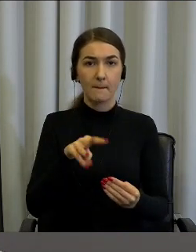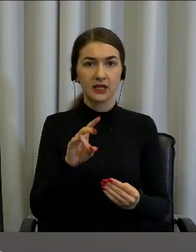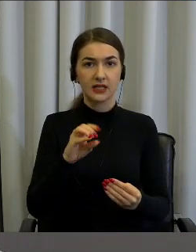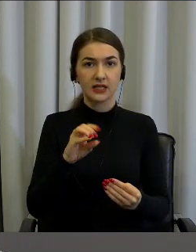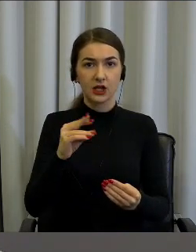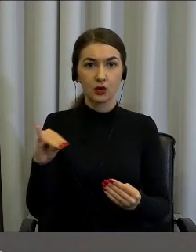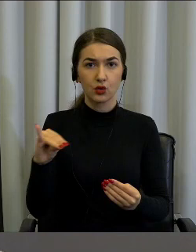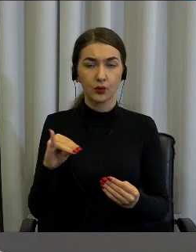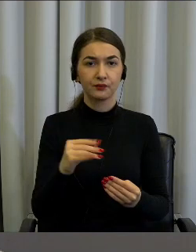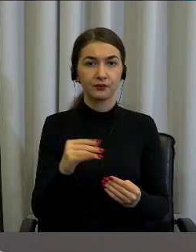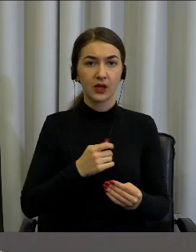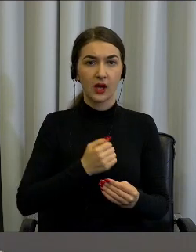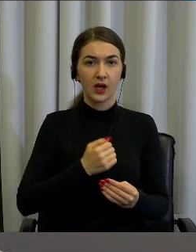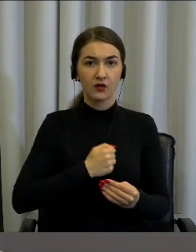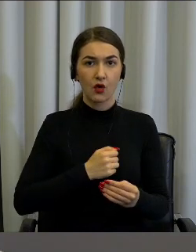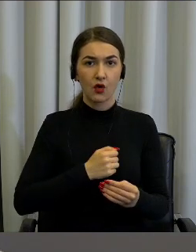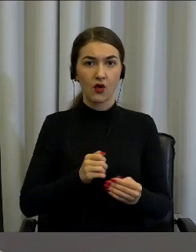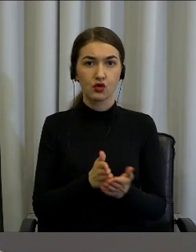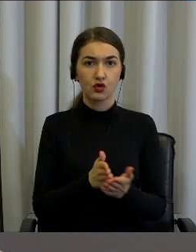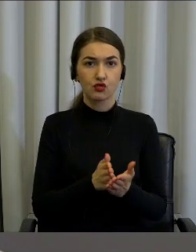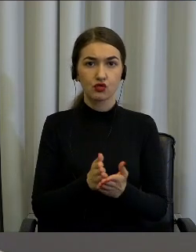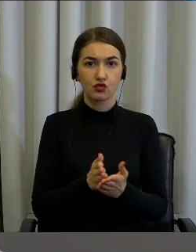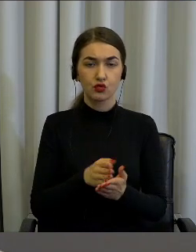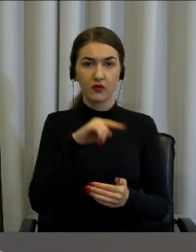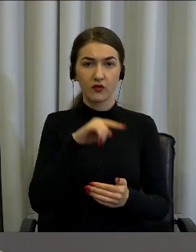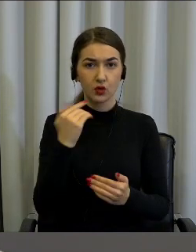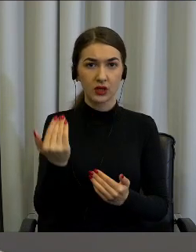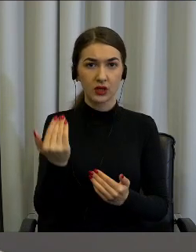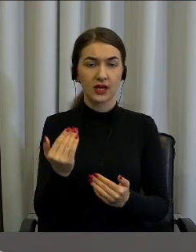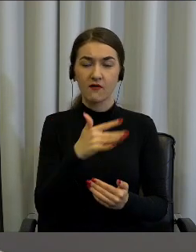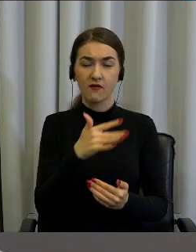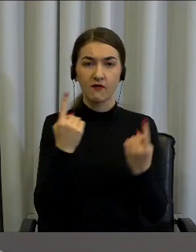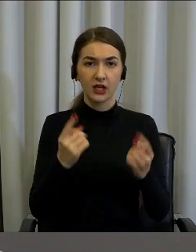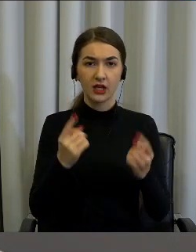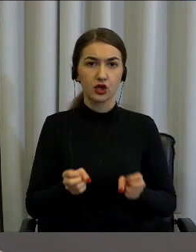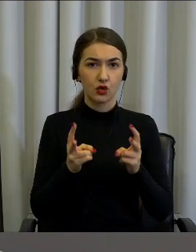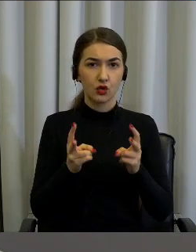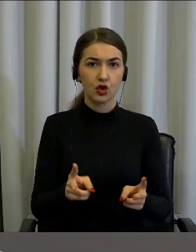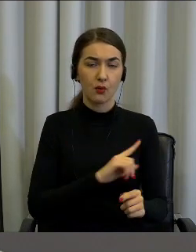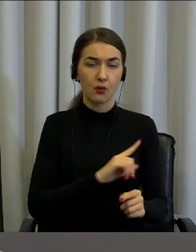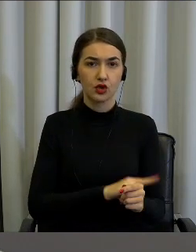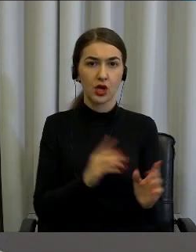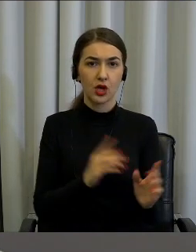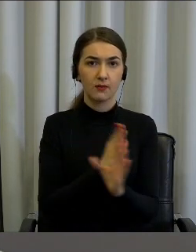військовослужбовцям за надто широкий спектр злочинів посилюючи атмосферу